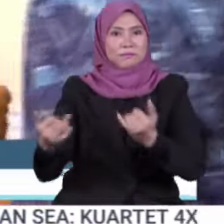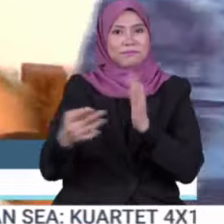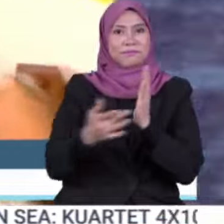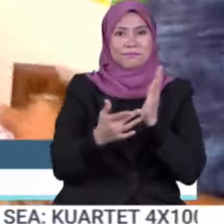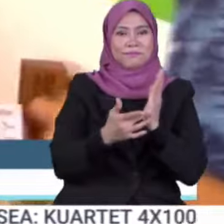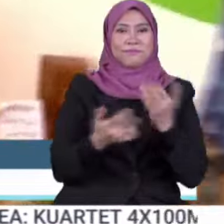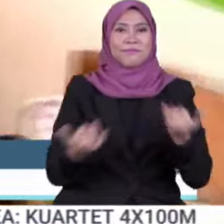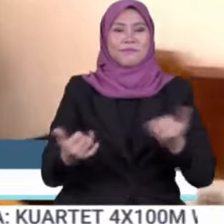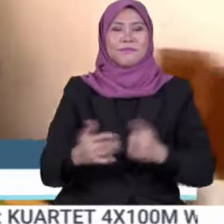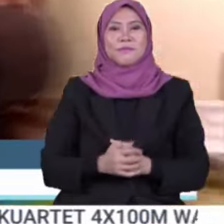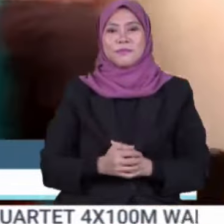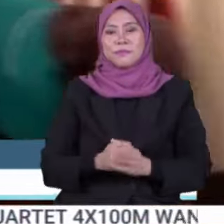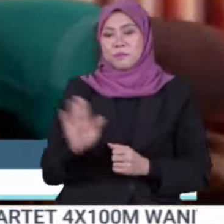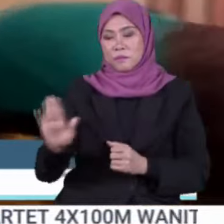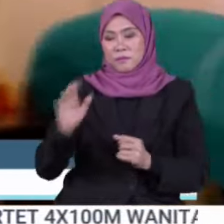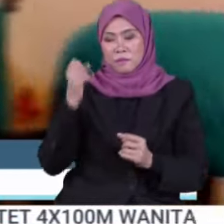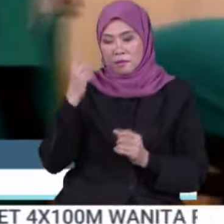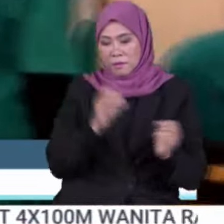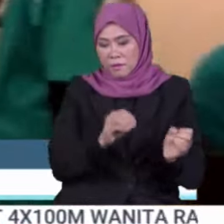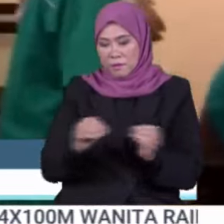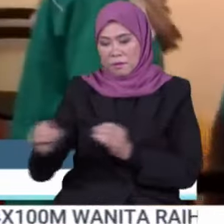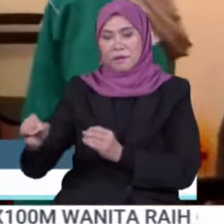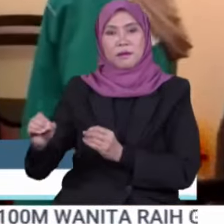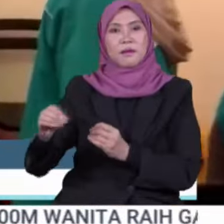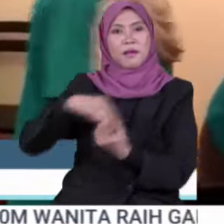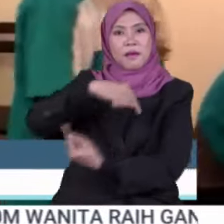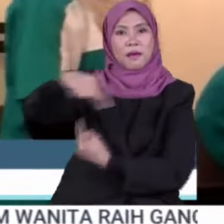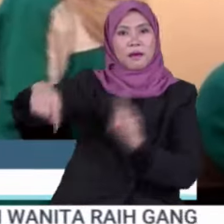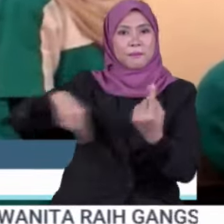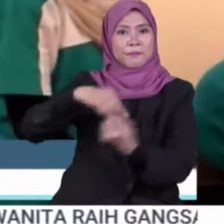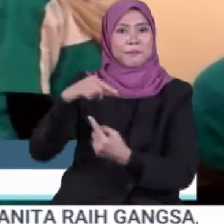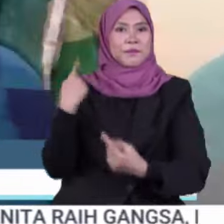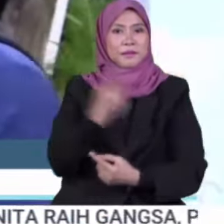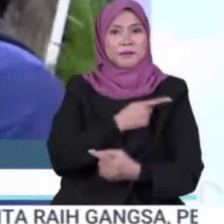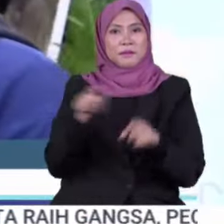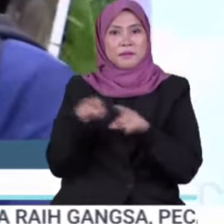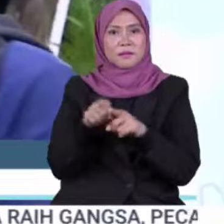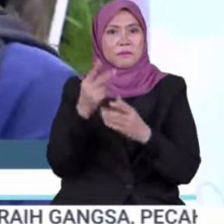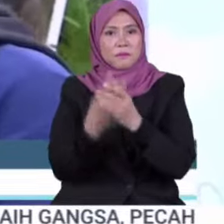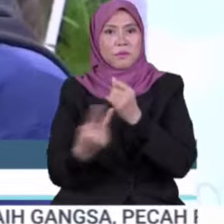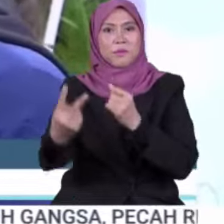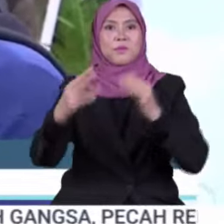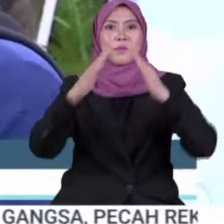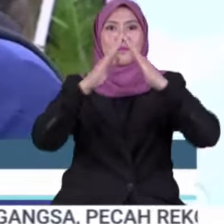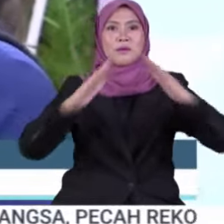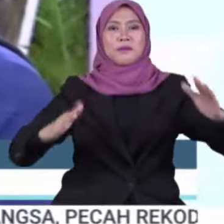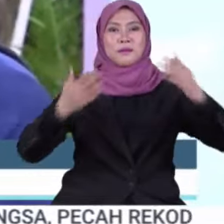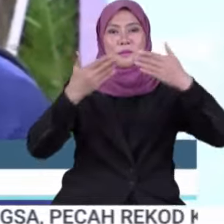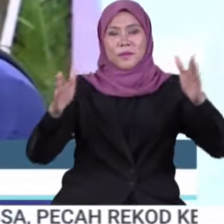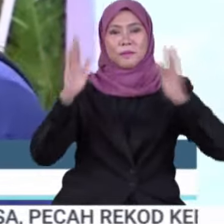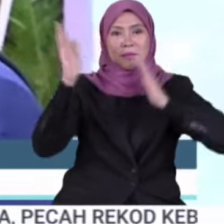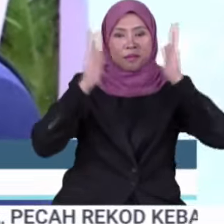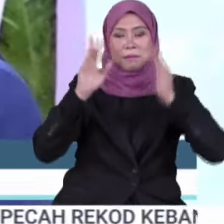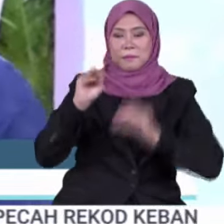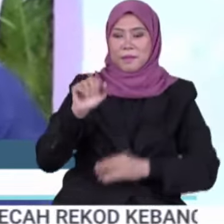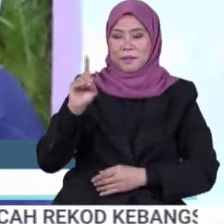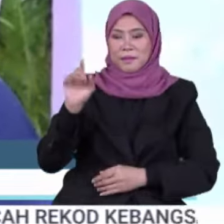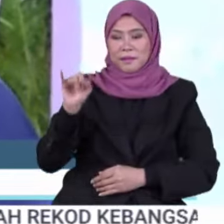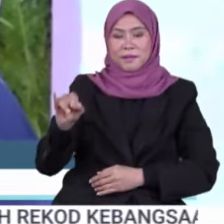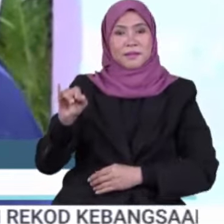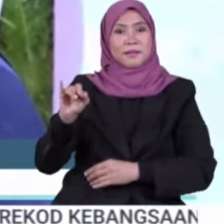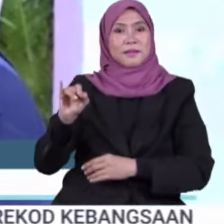Baik Tuan, difahamkan penganjuran Karnival Alam Kita ini diadakan bersekali dengan Rumah Terbuka Malaysia Madani pada esok malam di